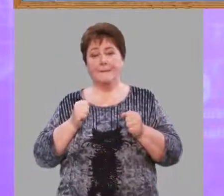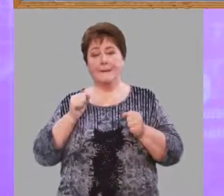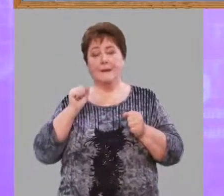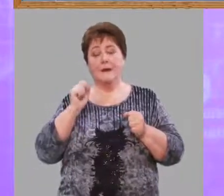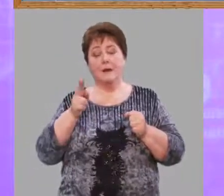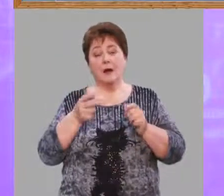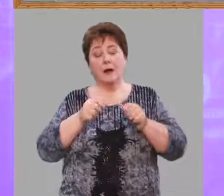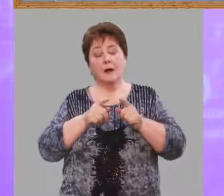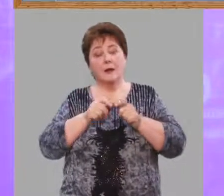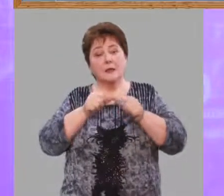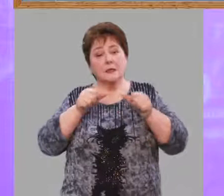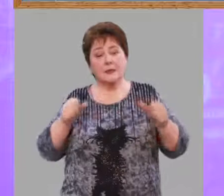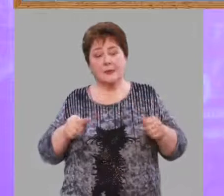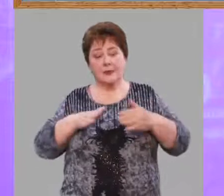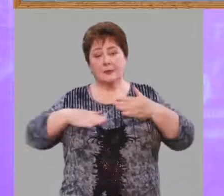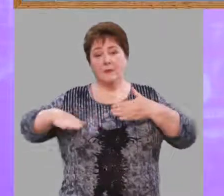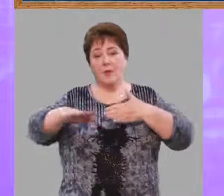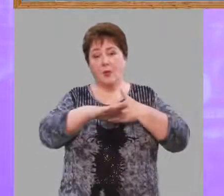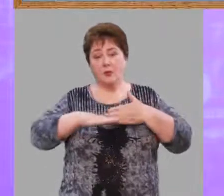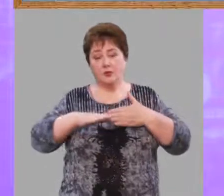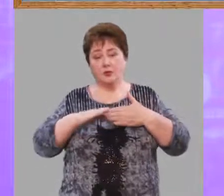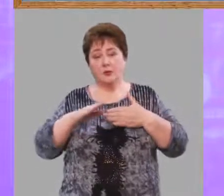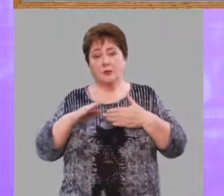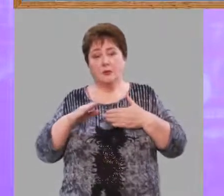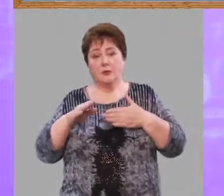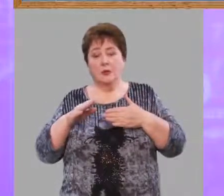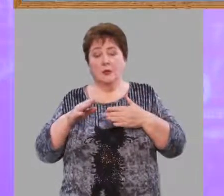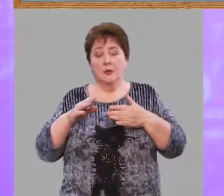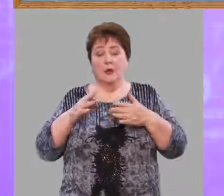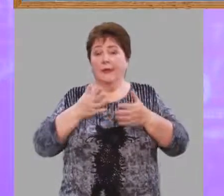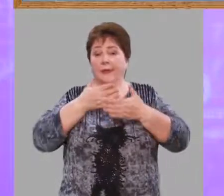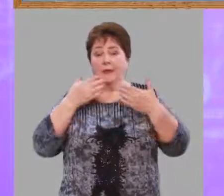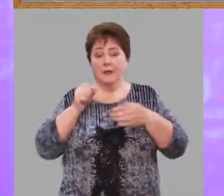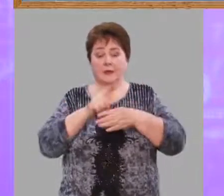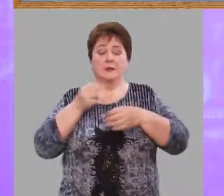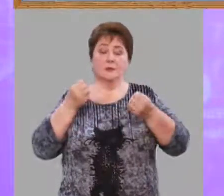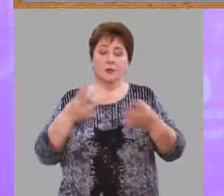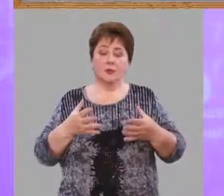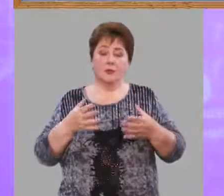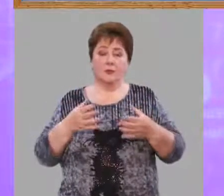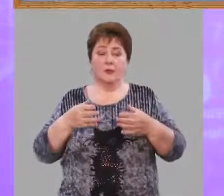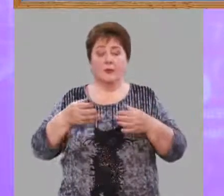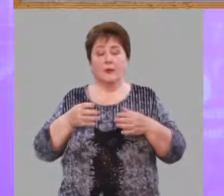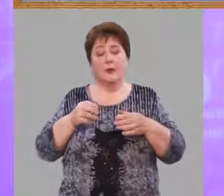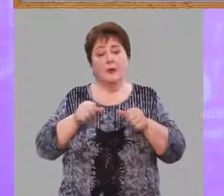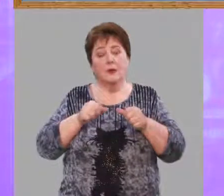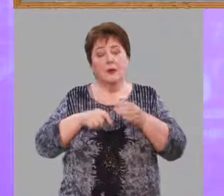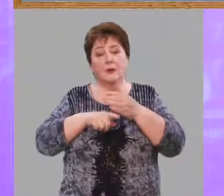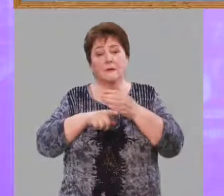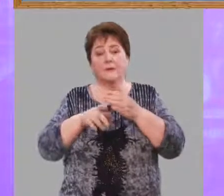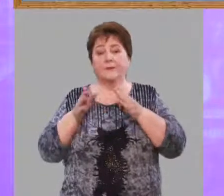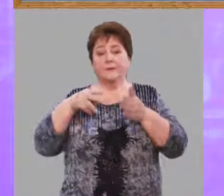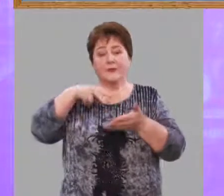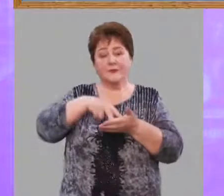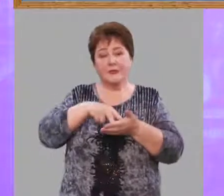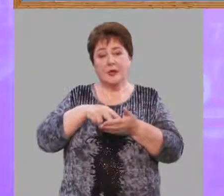Как измерить площадь? Нет задачи проще. Стали мерки строго в